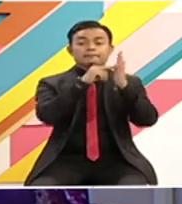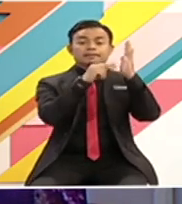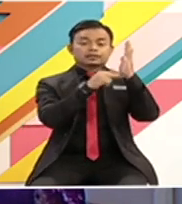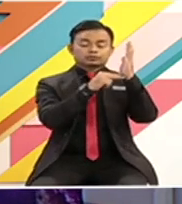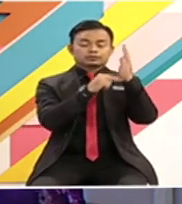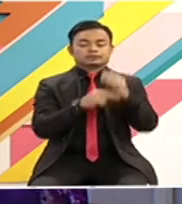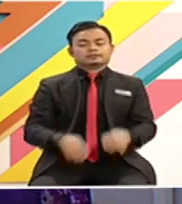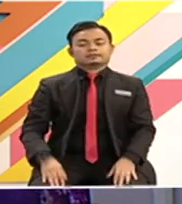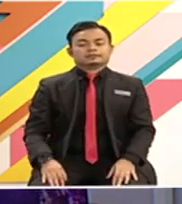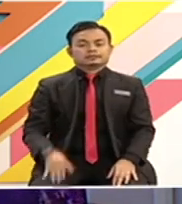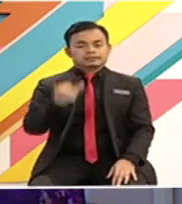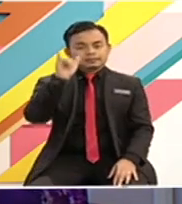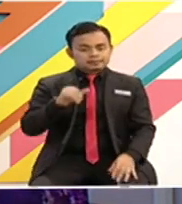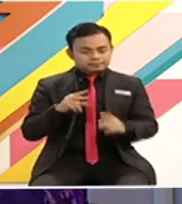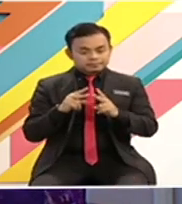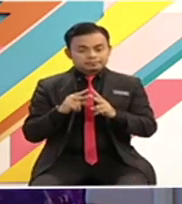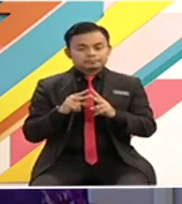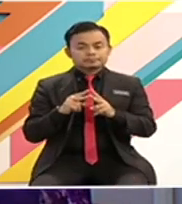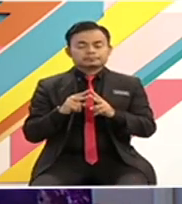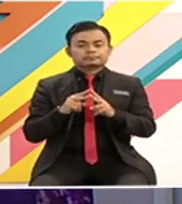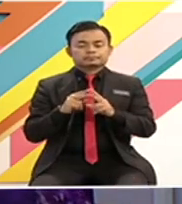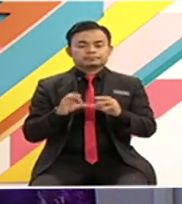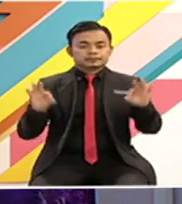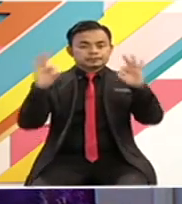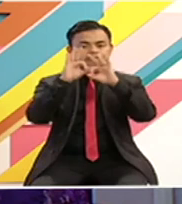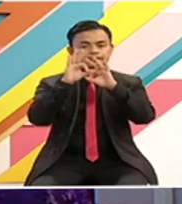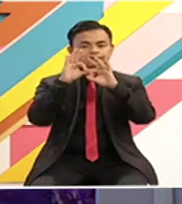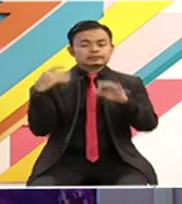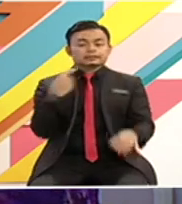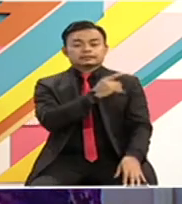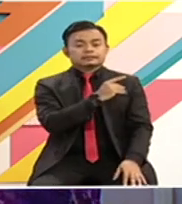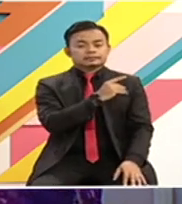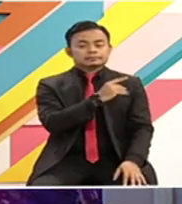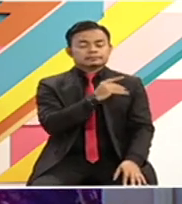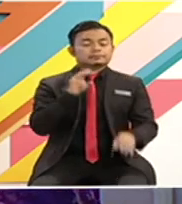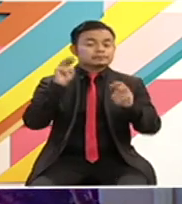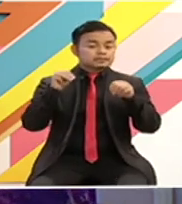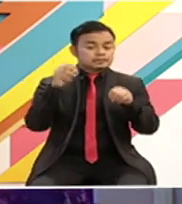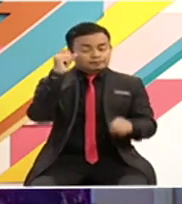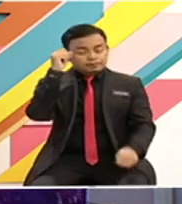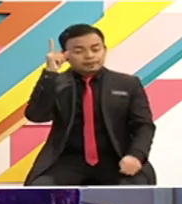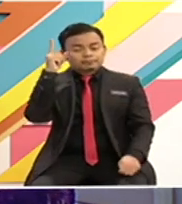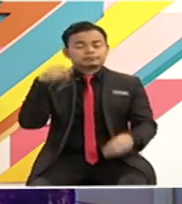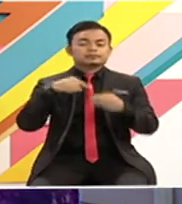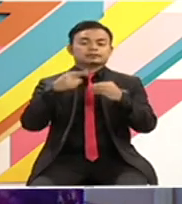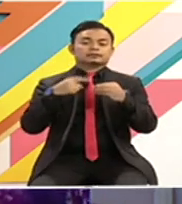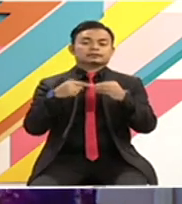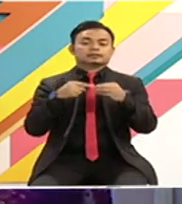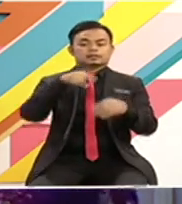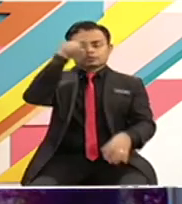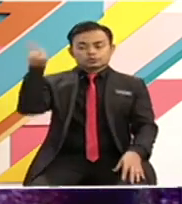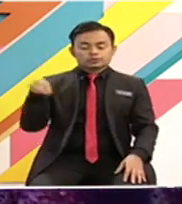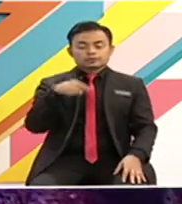paham tentang roda warna inilah tentang kontra warna dan juga roda warna-warna aku nyakitin aku pilih nanti iya betul itu yang penting